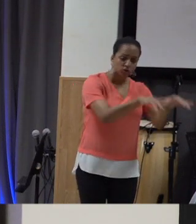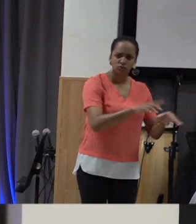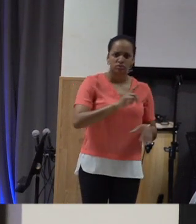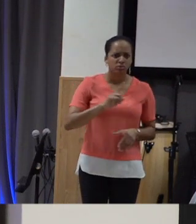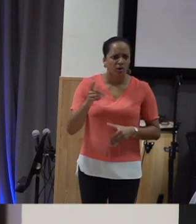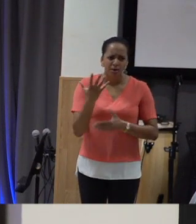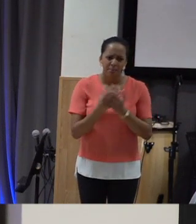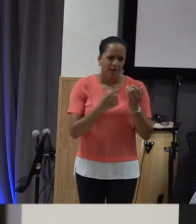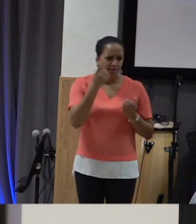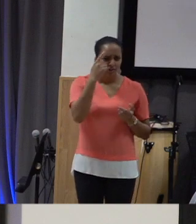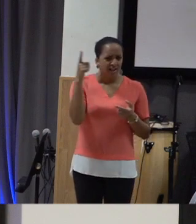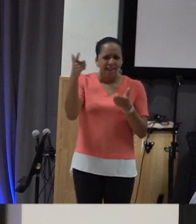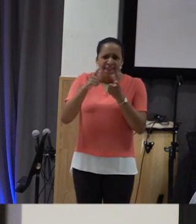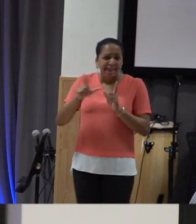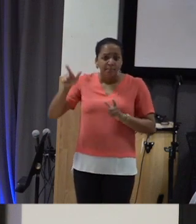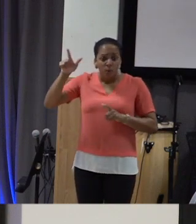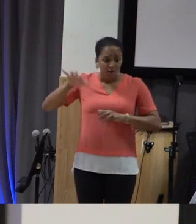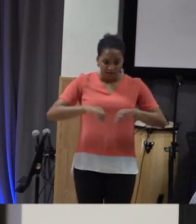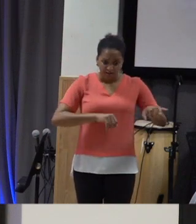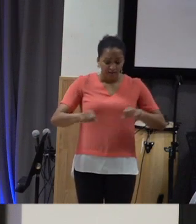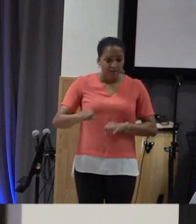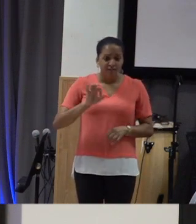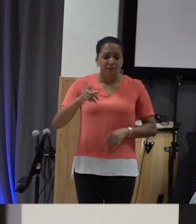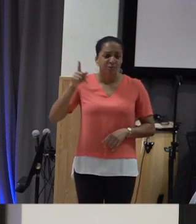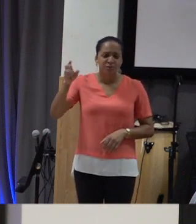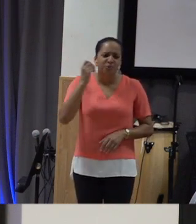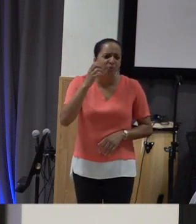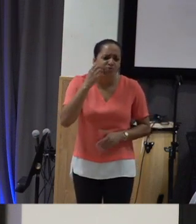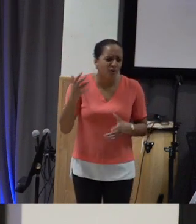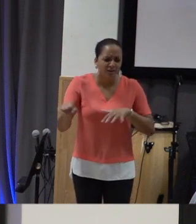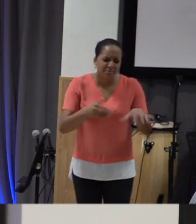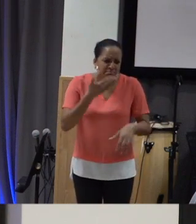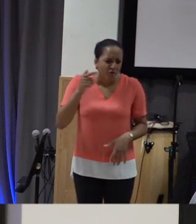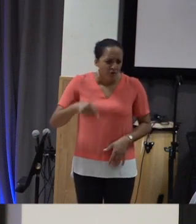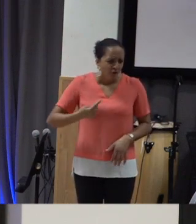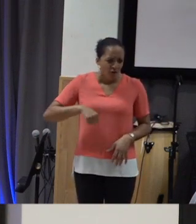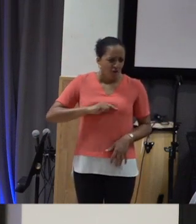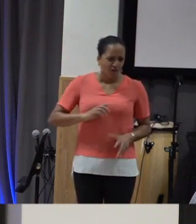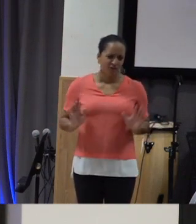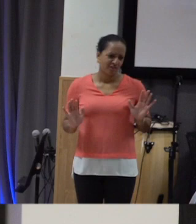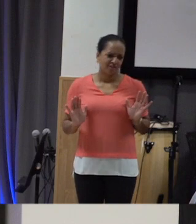sagesse. Laisse-le agir comme il veut et il agira toujours bien mieux que nous, ça c'est certain.